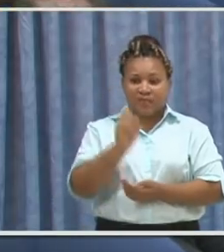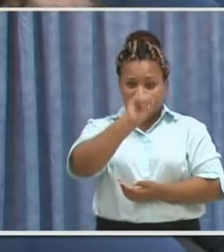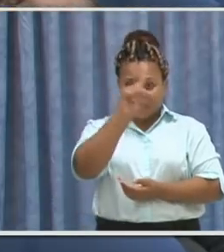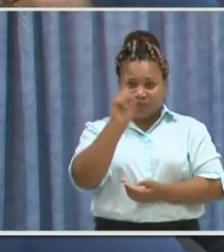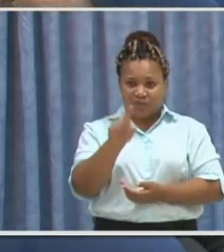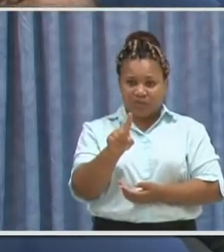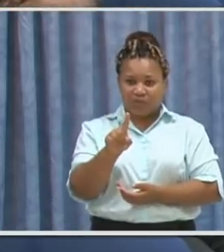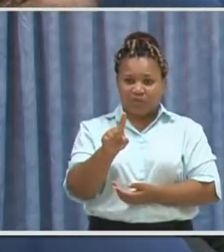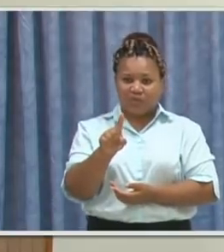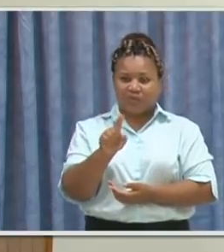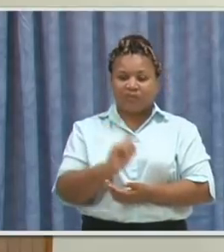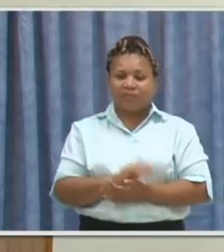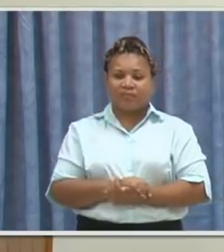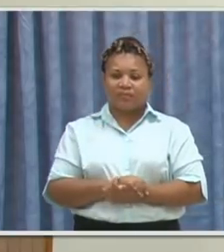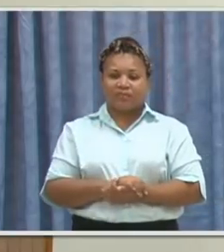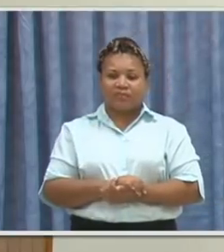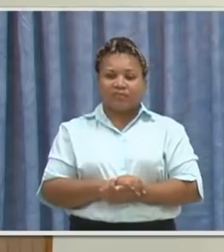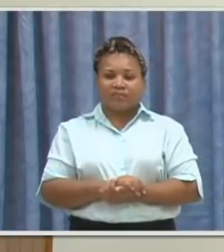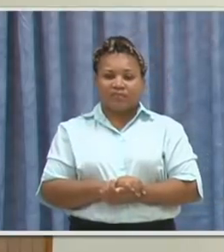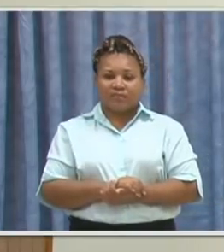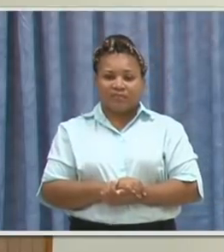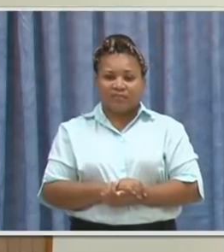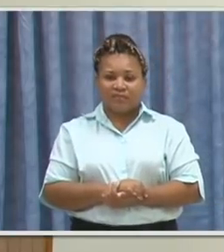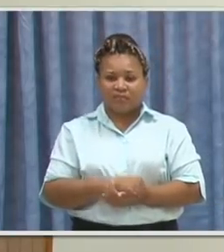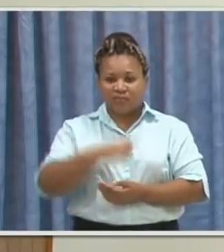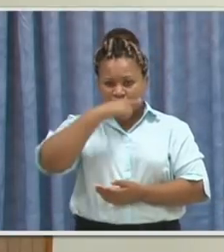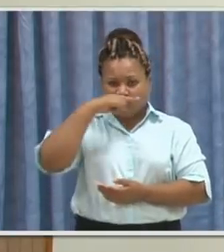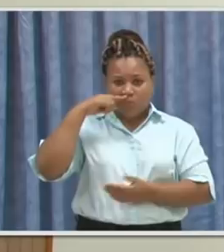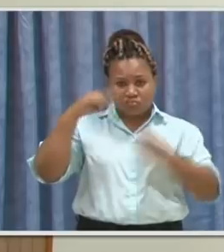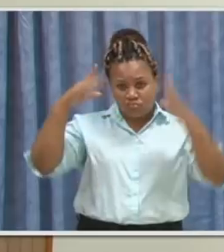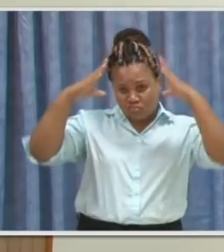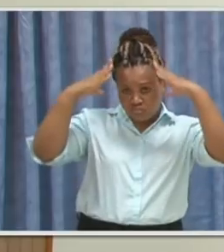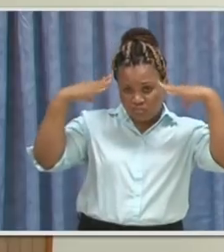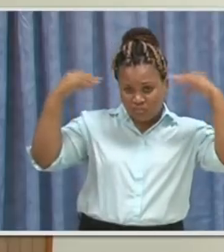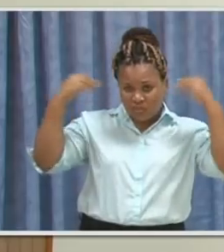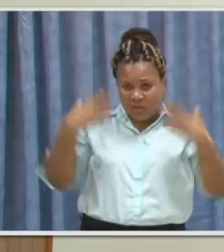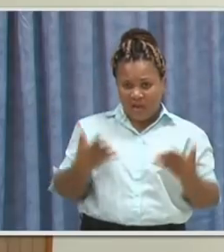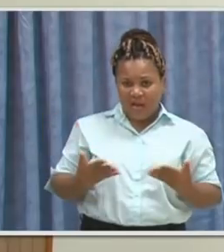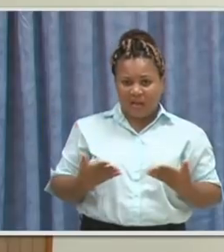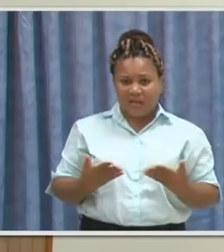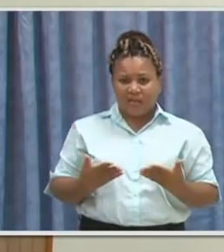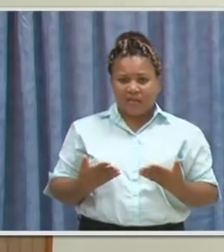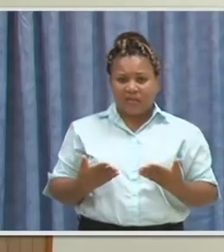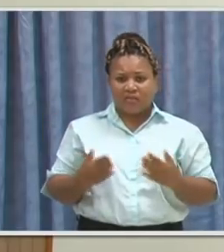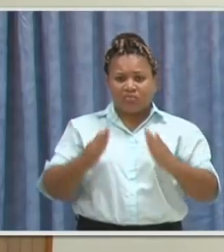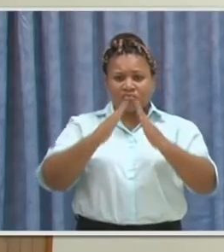monsieur, il y a encore dans isolation. Donc, on peut tester les pour.